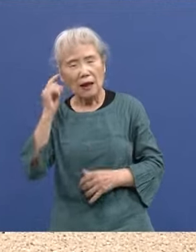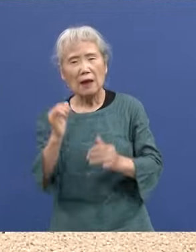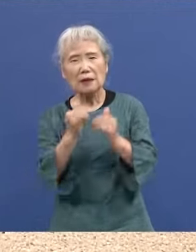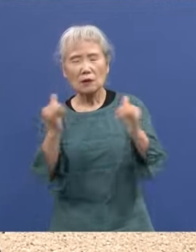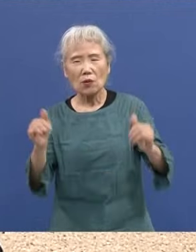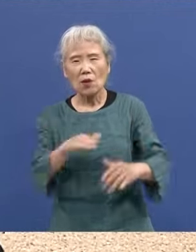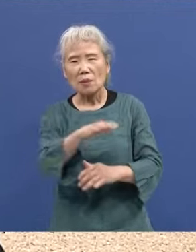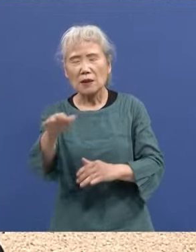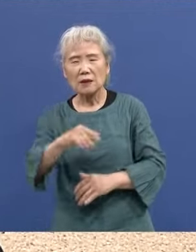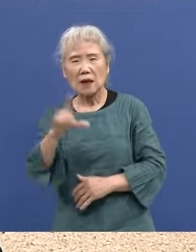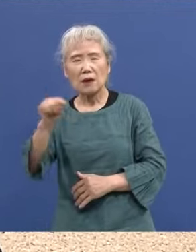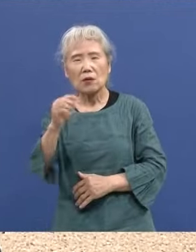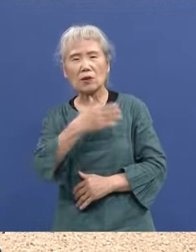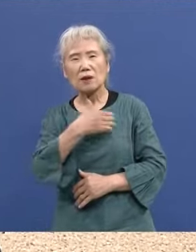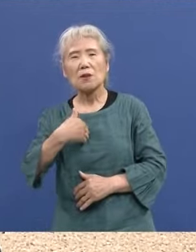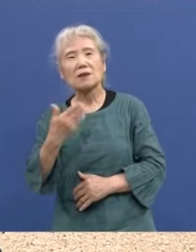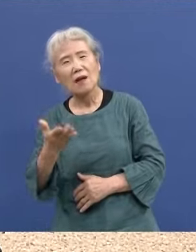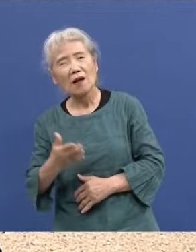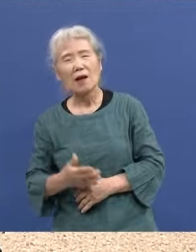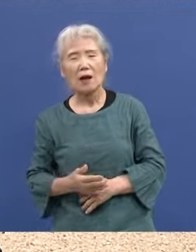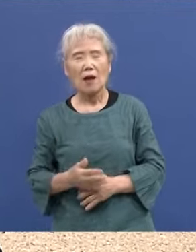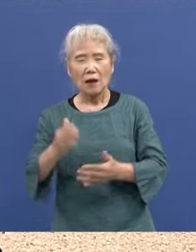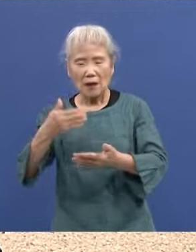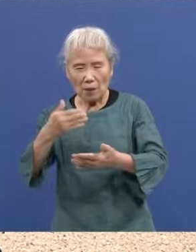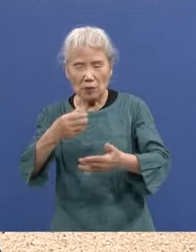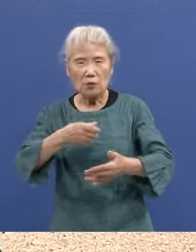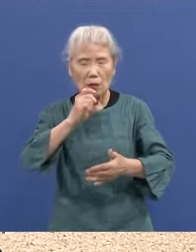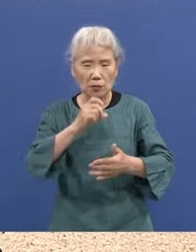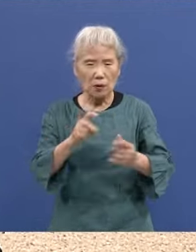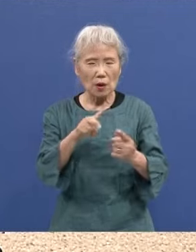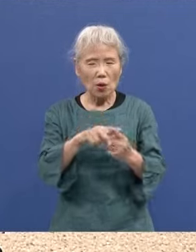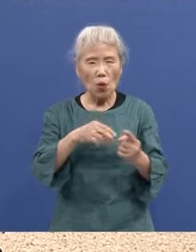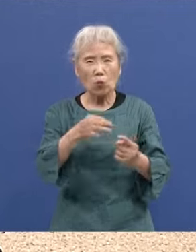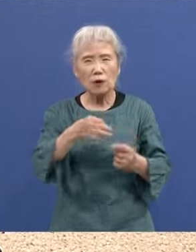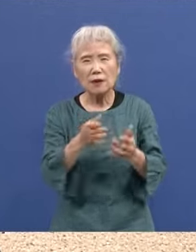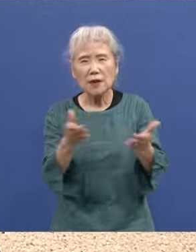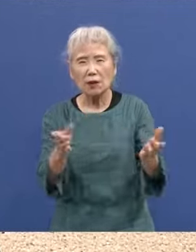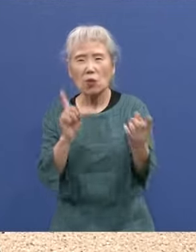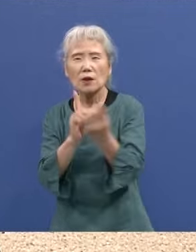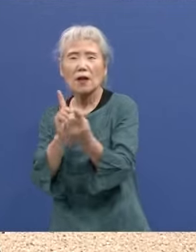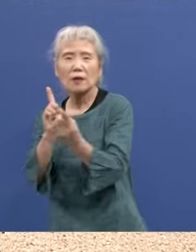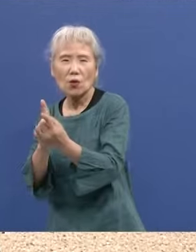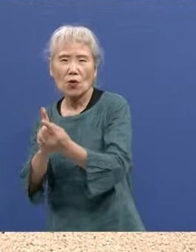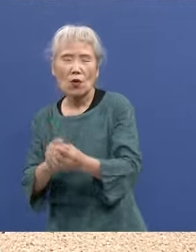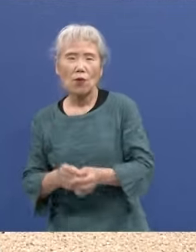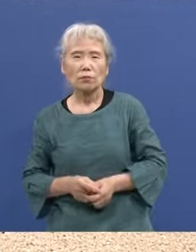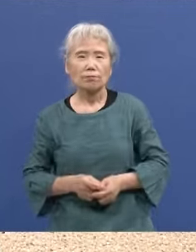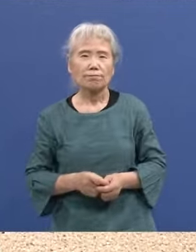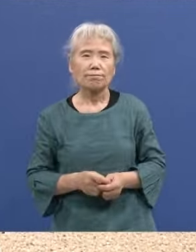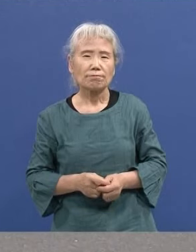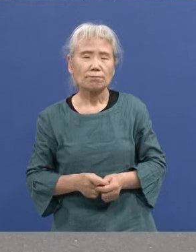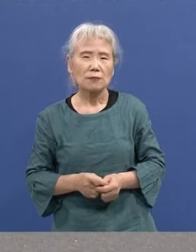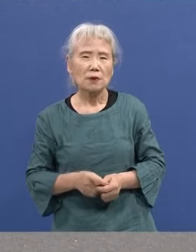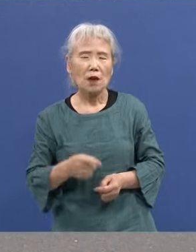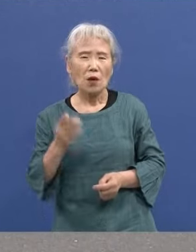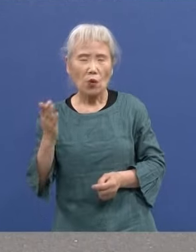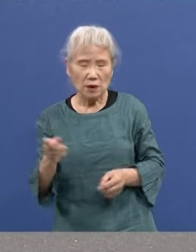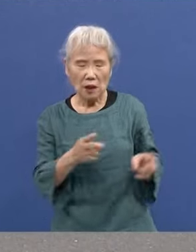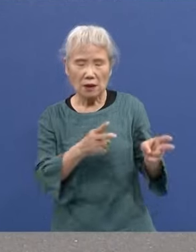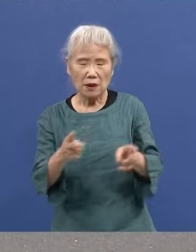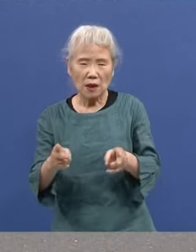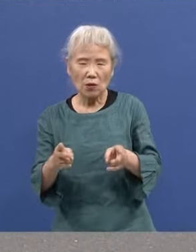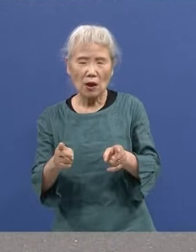は皆さんご利用できるんでしょうか。 はい、飲食店または小売店を対象としています。ちなみにですが、こちらの制度